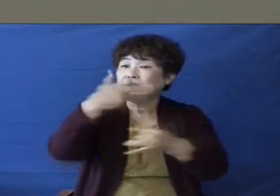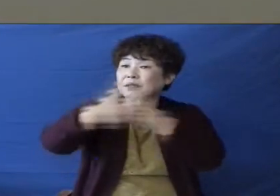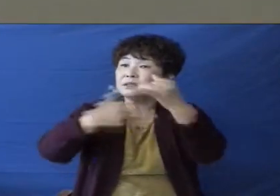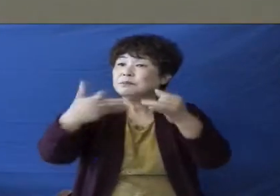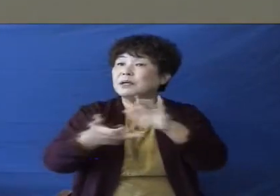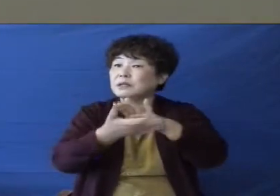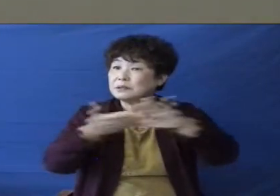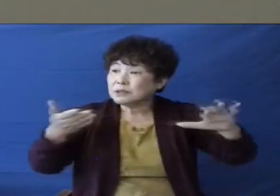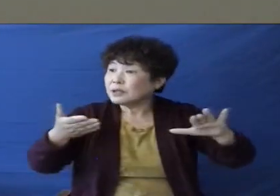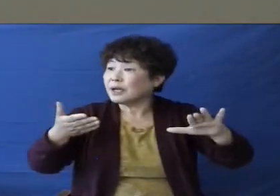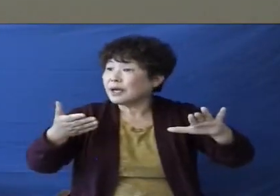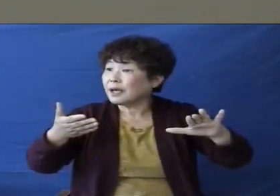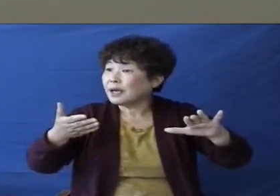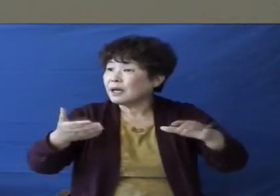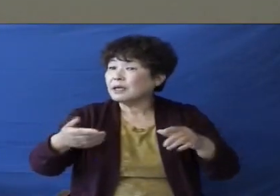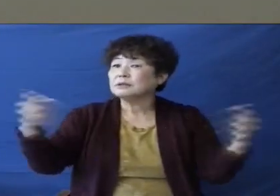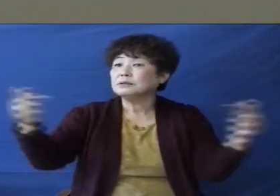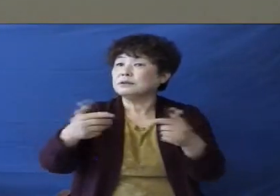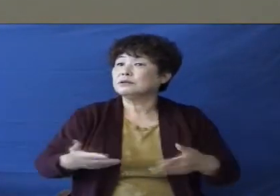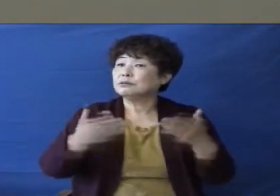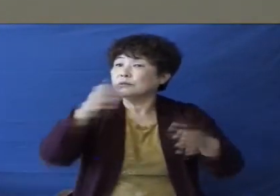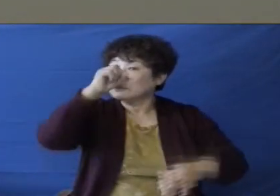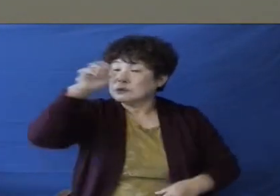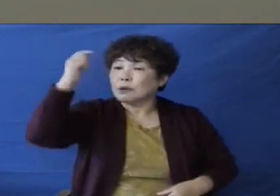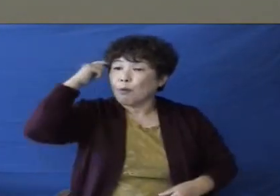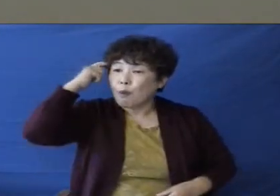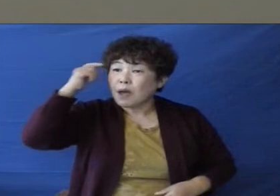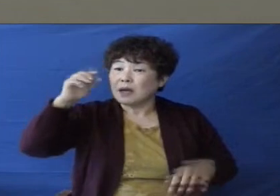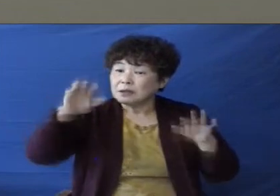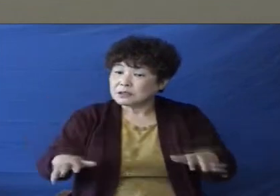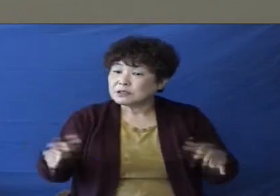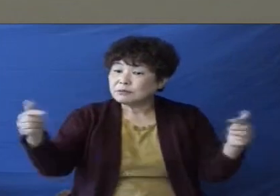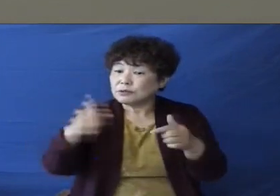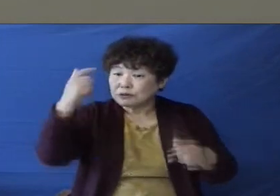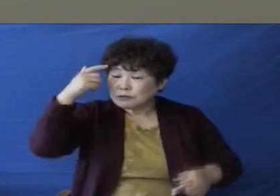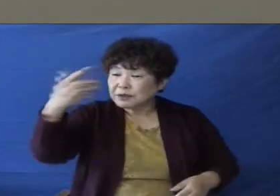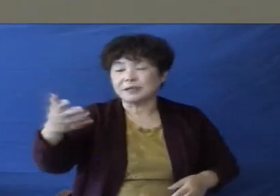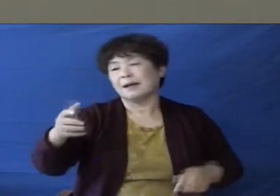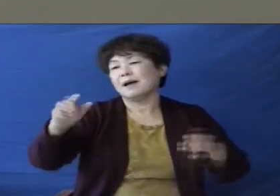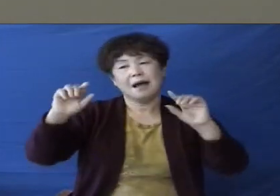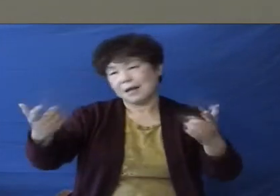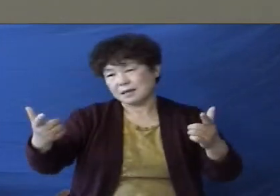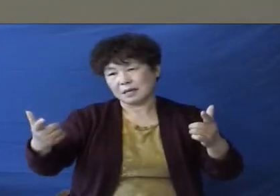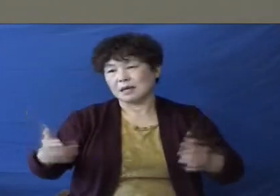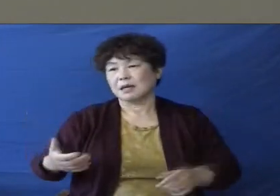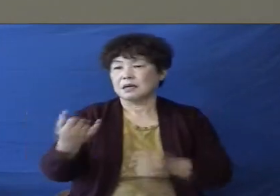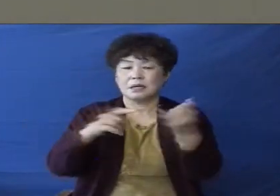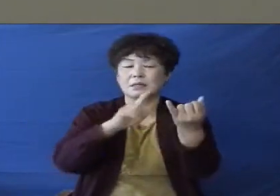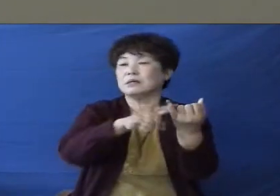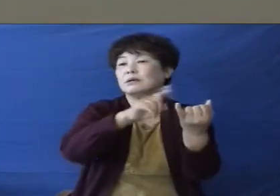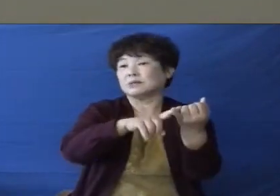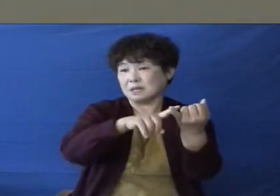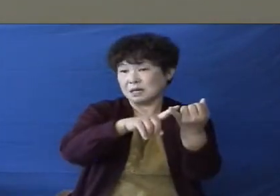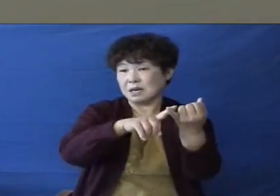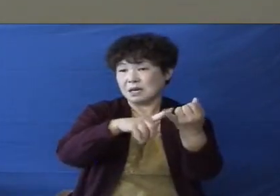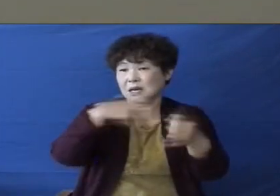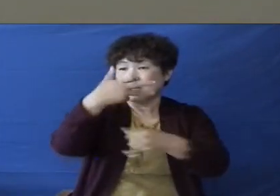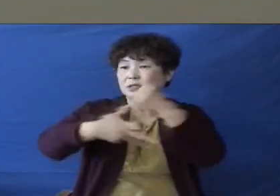존재하는 거야 이 말이 이해가 됩니까 아 눈먼 소경